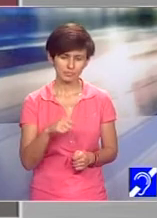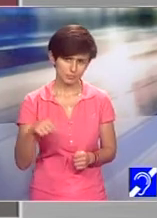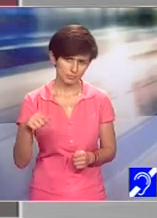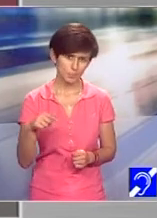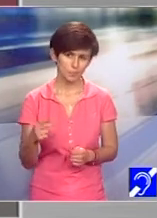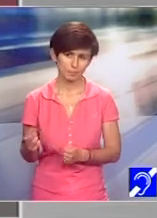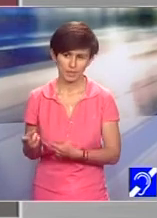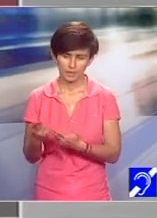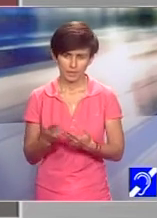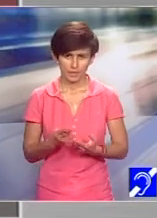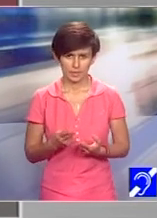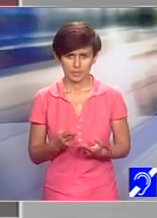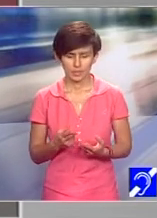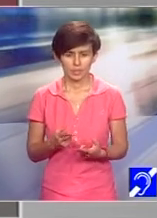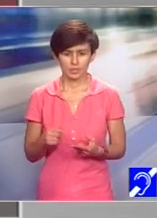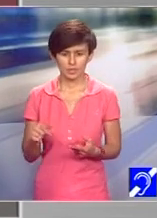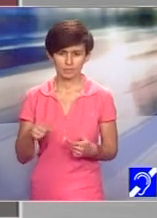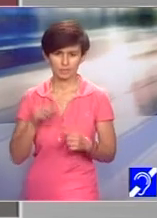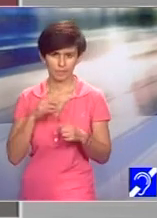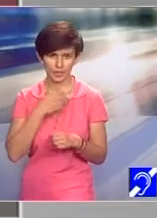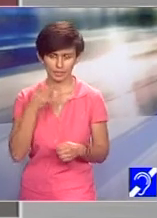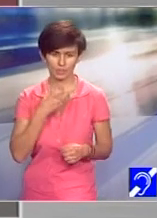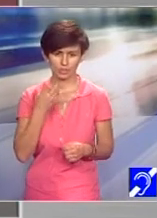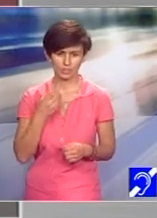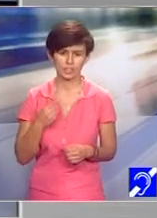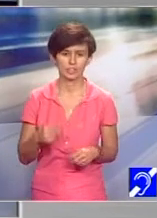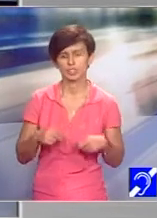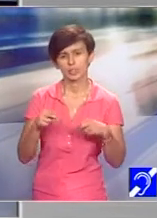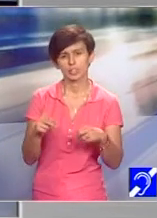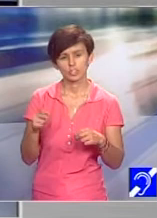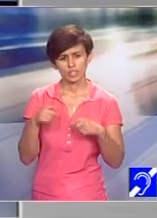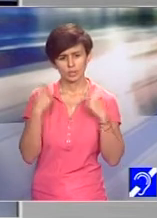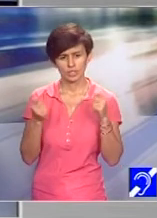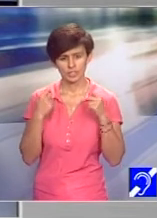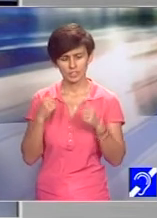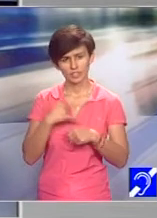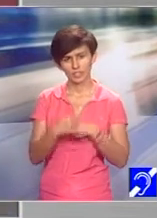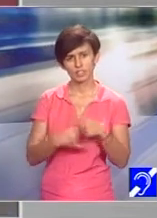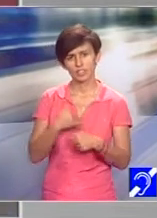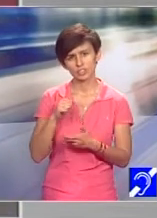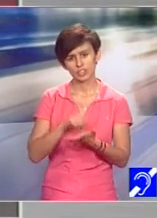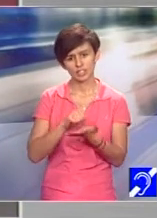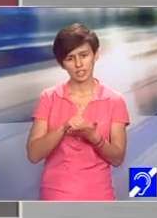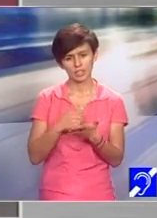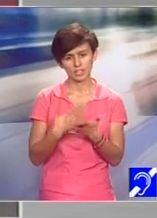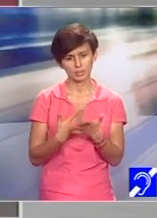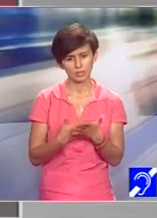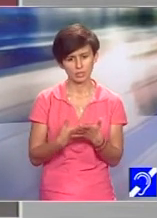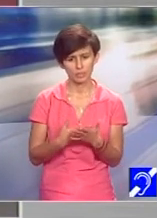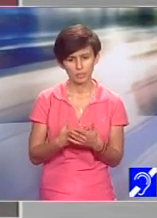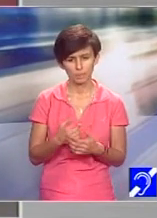cu ocazia acestei conferințe, dar îi mai duceți și la un festival internațional de carte, tocmai pentru a-și face